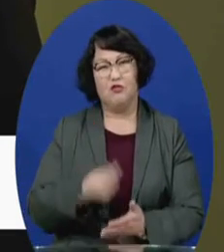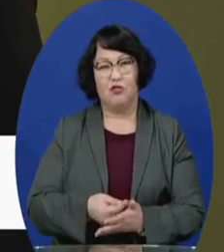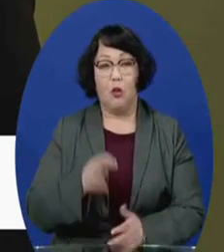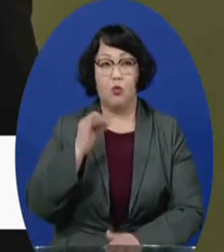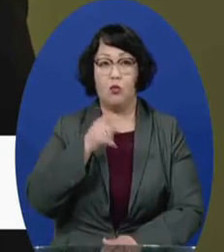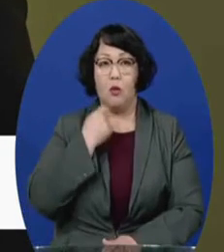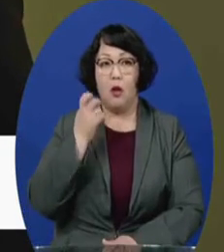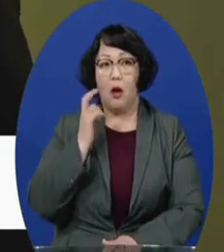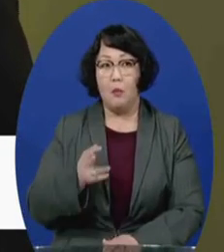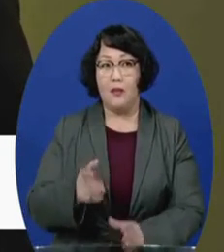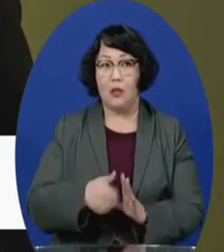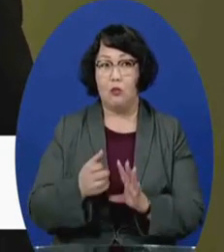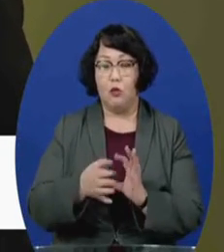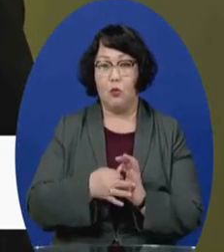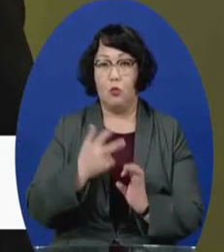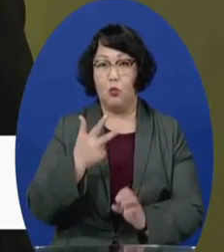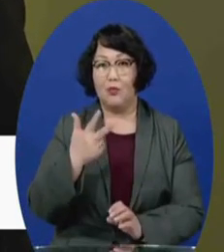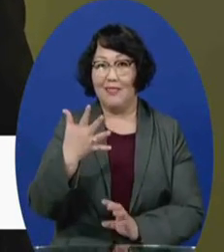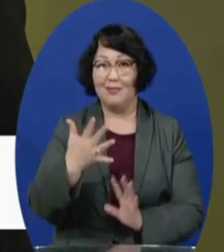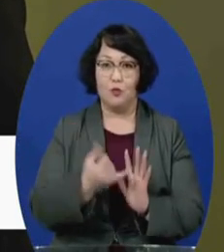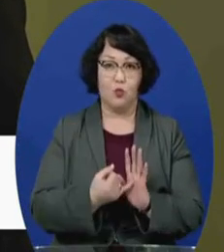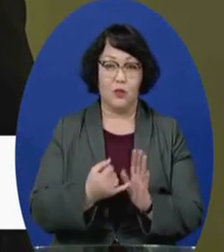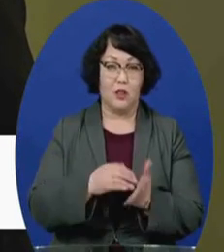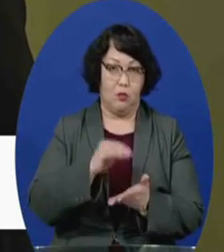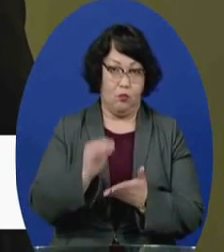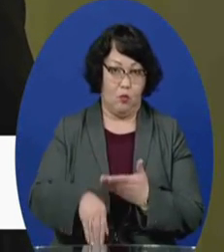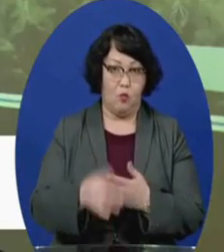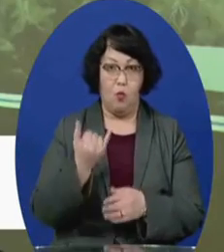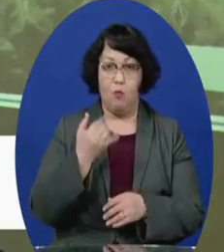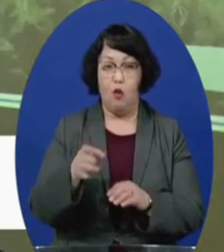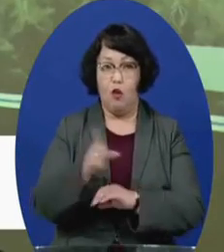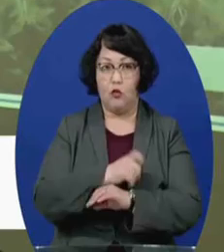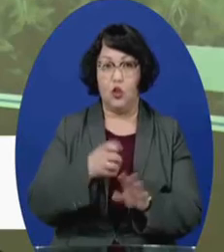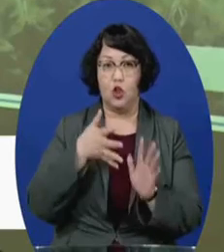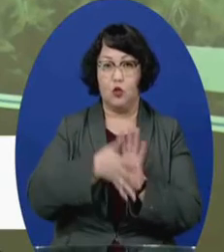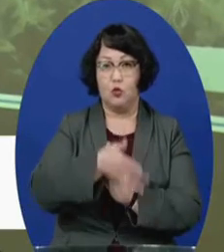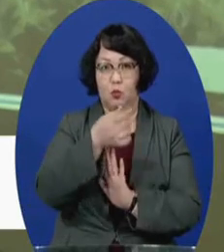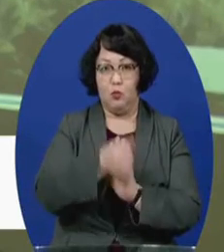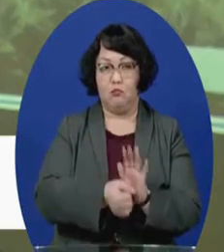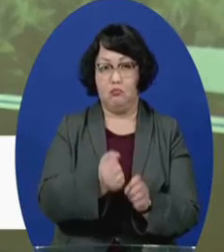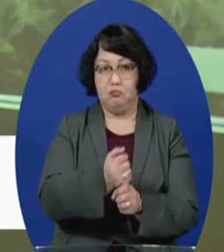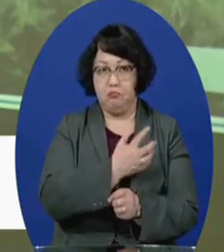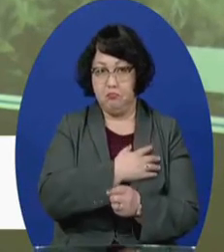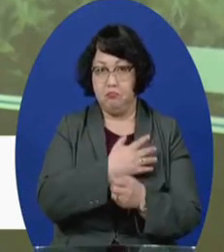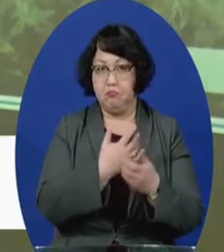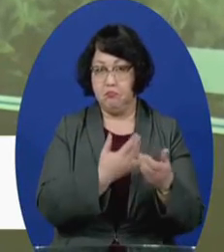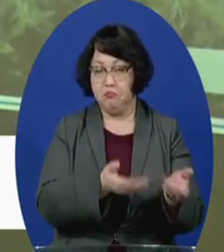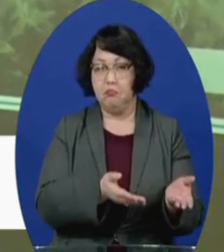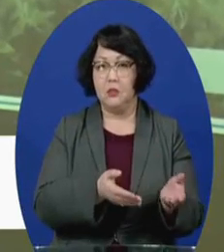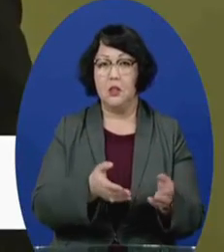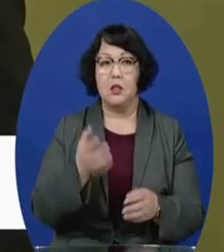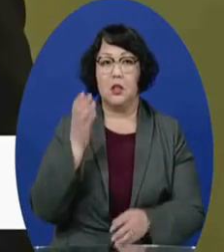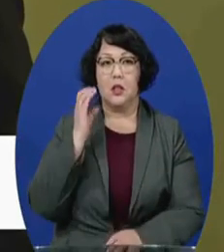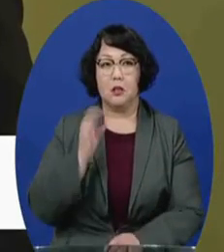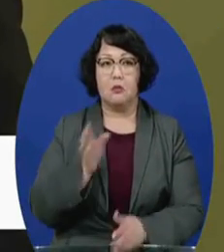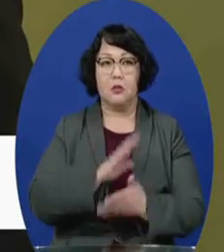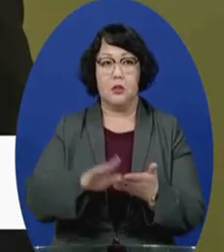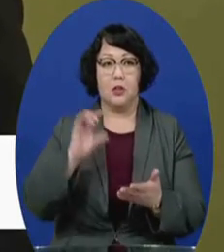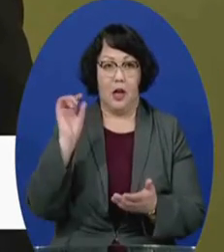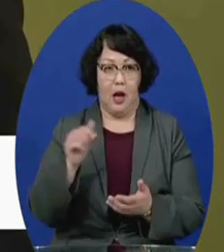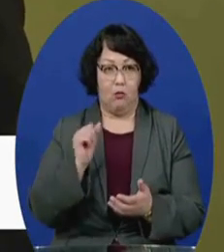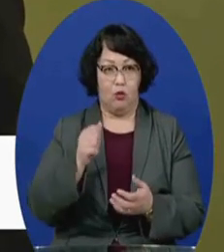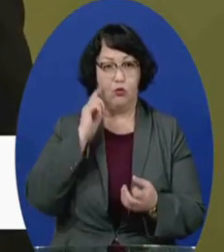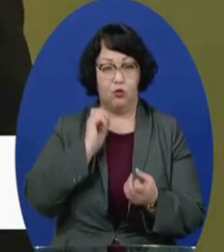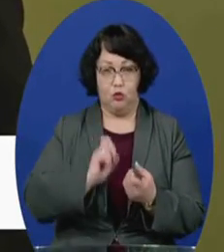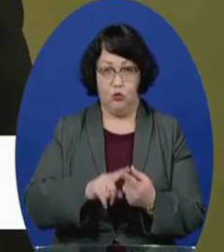компани татвараас орж ирж байгаа 356 тэрэм төгрөгийг нийслэлийн төсөв рүү шилжүүлээд байгаа. Энэ хөрөнгийг нийтийн тээврийн цог шинжил